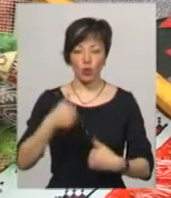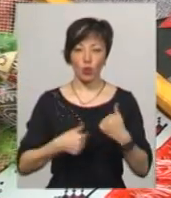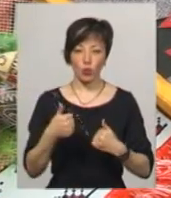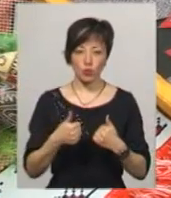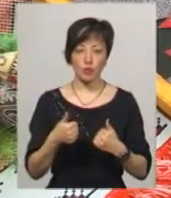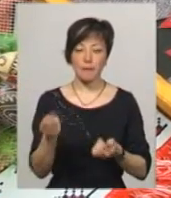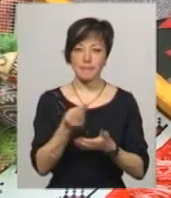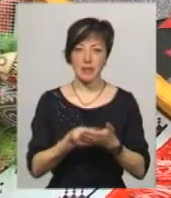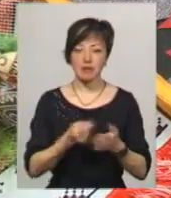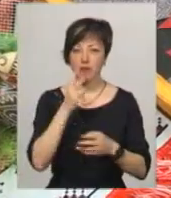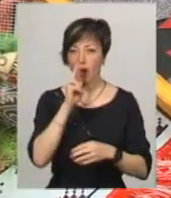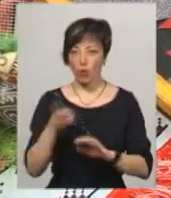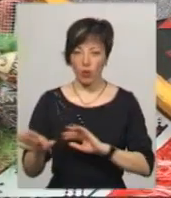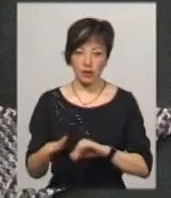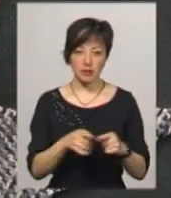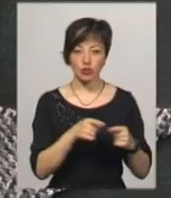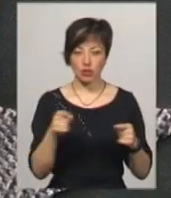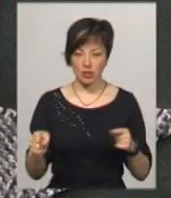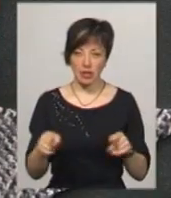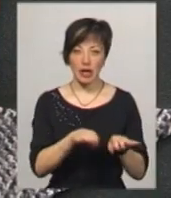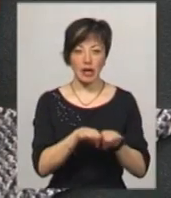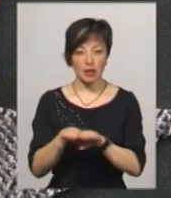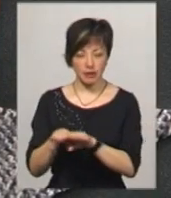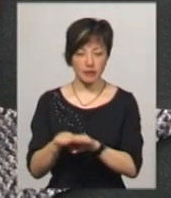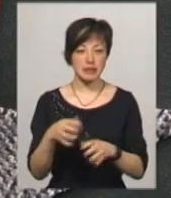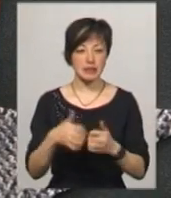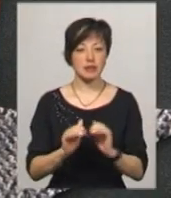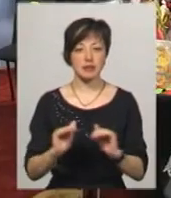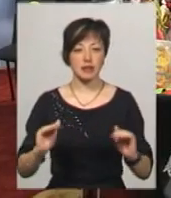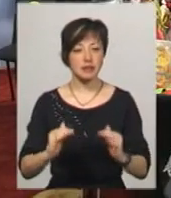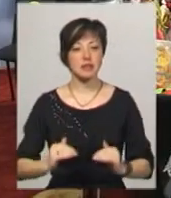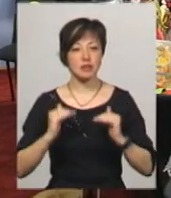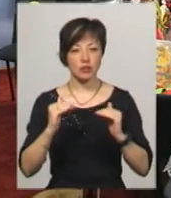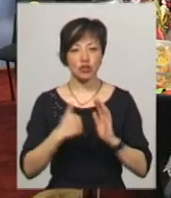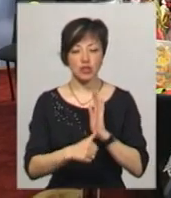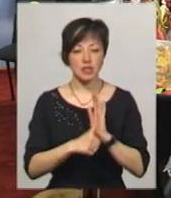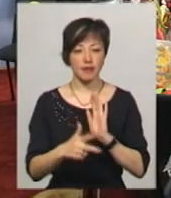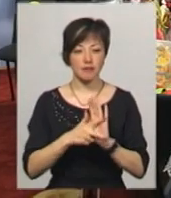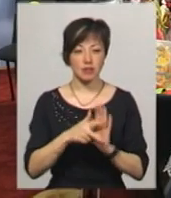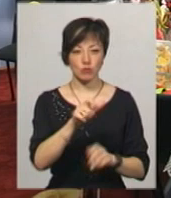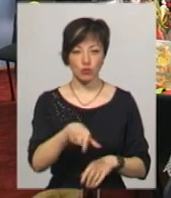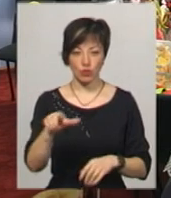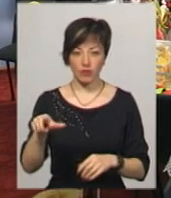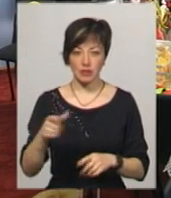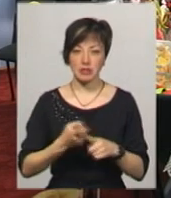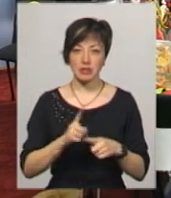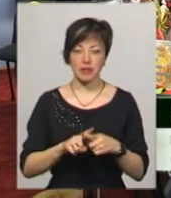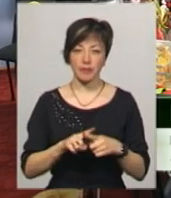конкурсу писанкарства минуло 2 роки, і за цей час рівень писанкарства серед школярів зріс. 68 чоловік.